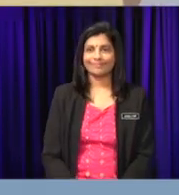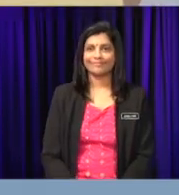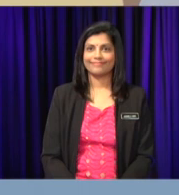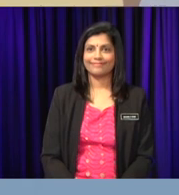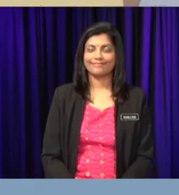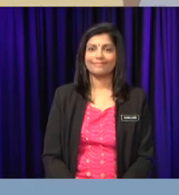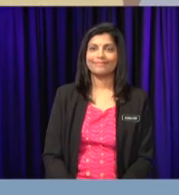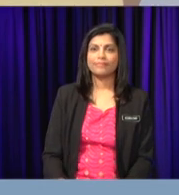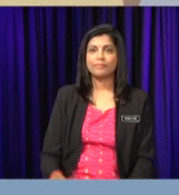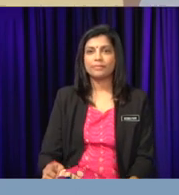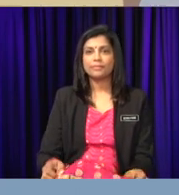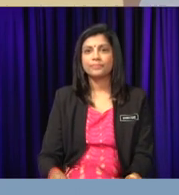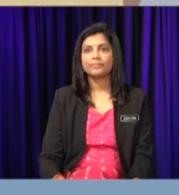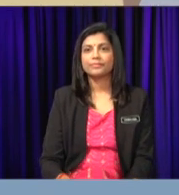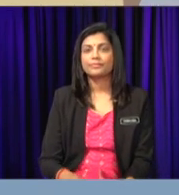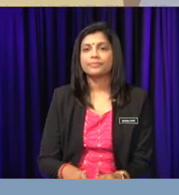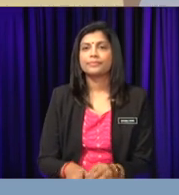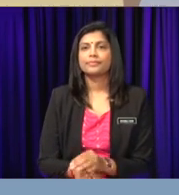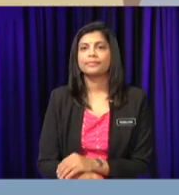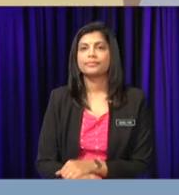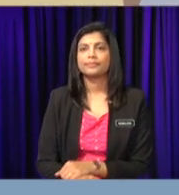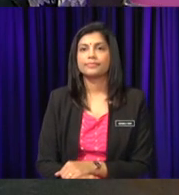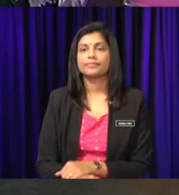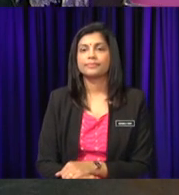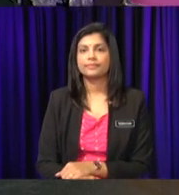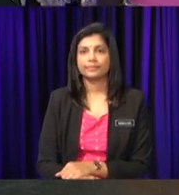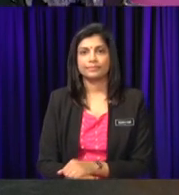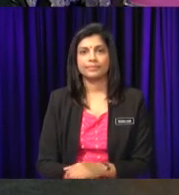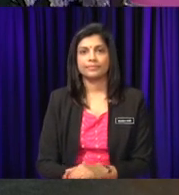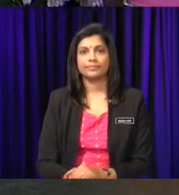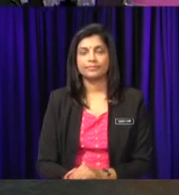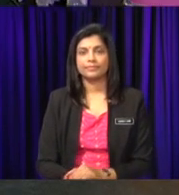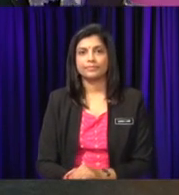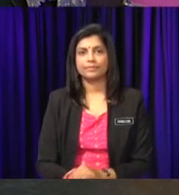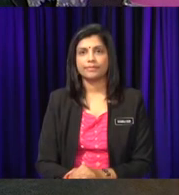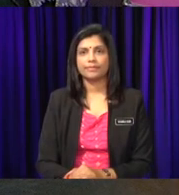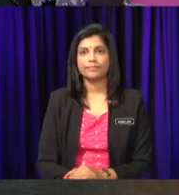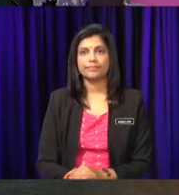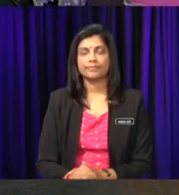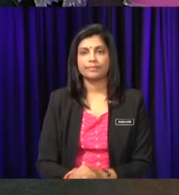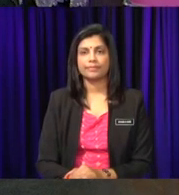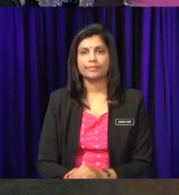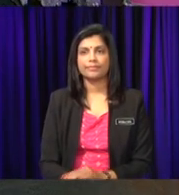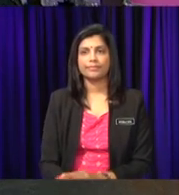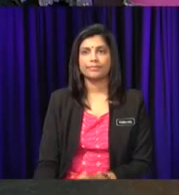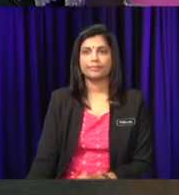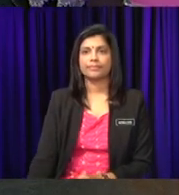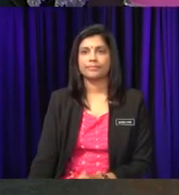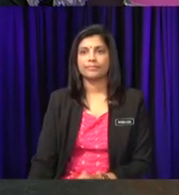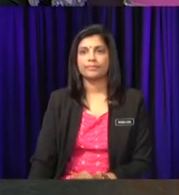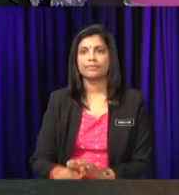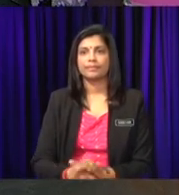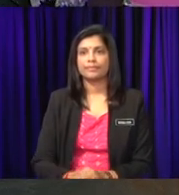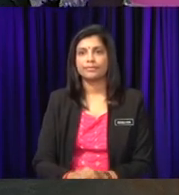yang menyebabkan penghasilan tenaga daripada sumber alam terjajah angkat tangan angkat tangan